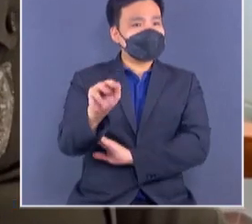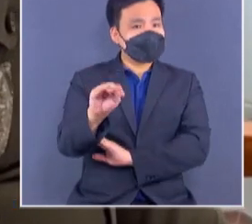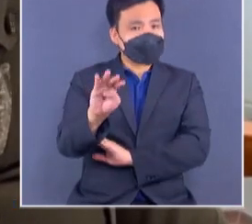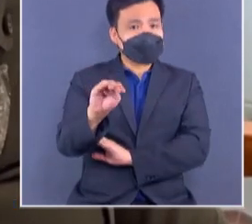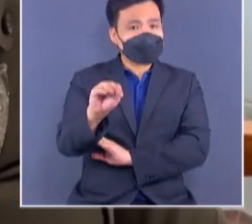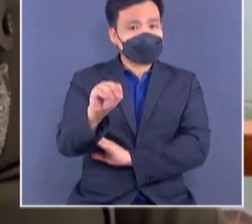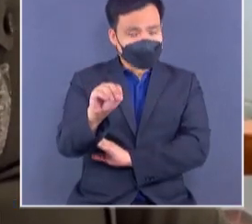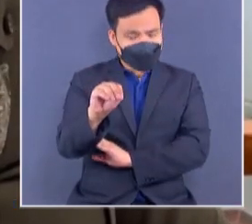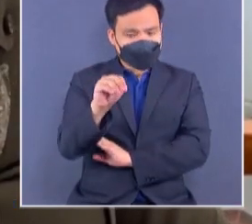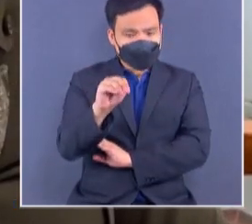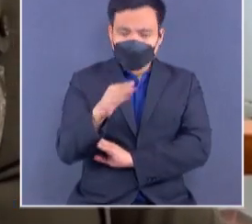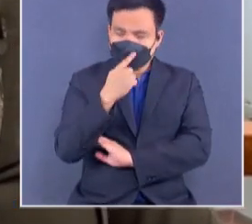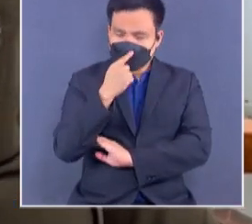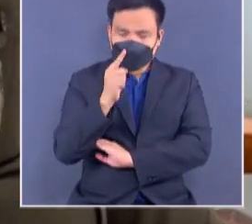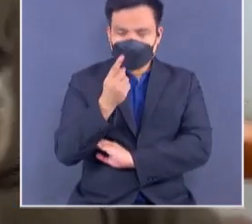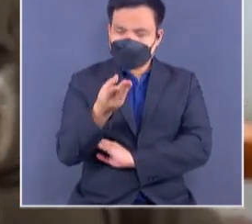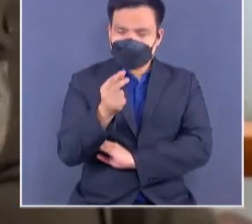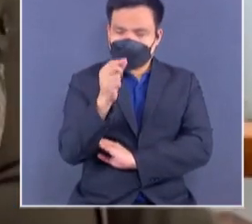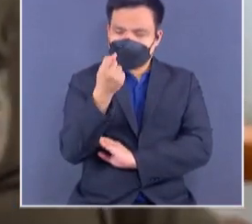าณเท่าไหร่มันก็บอกไม่ได้นะ